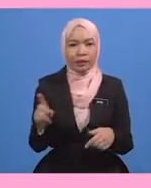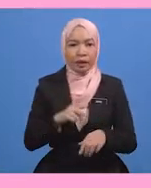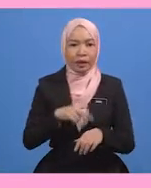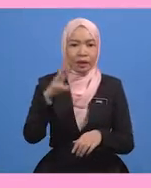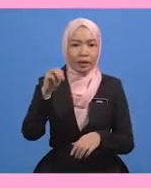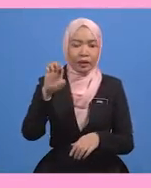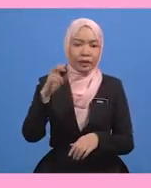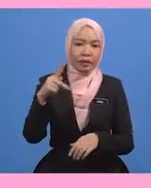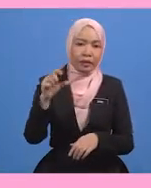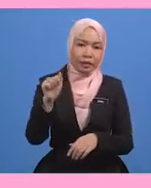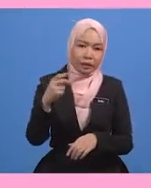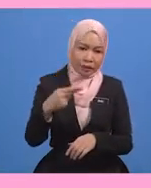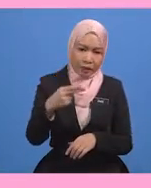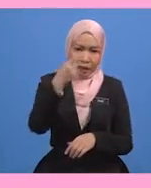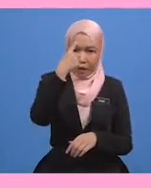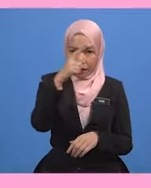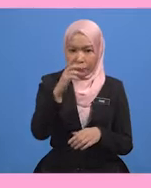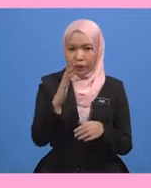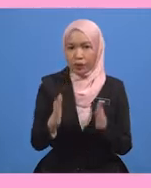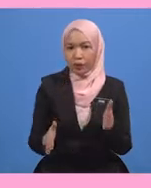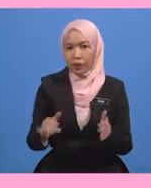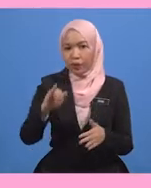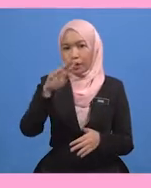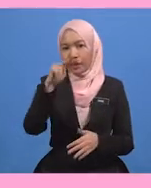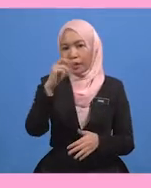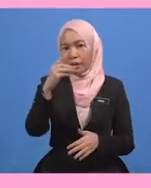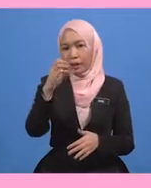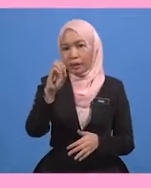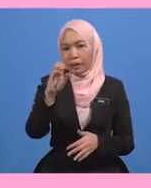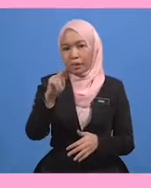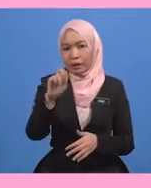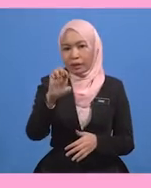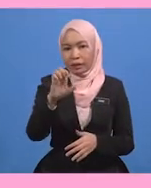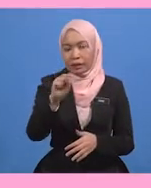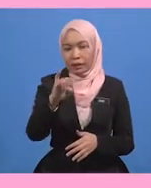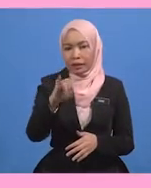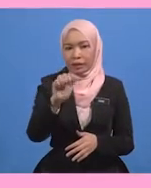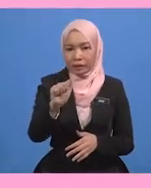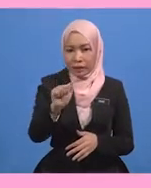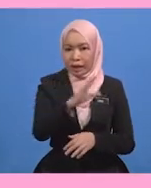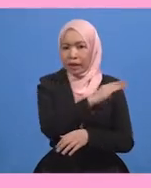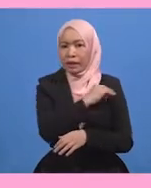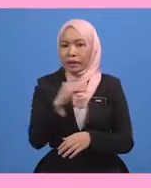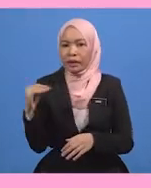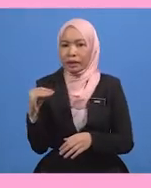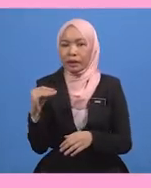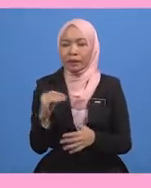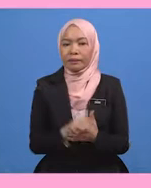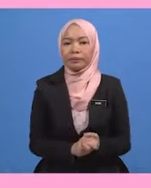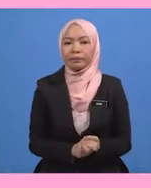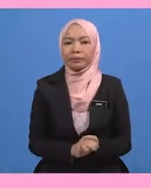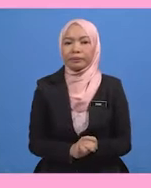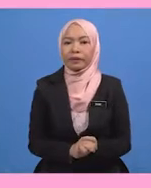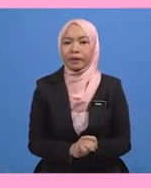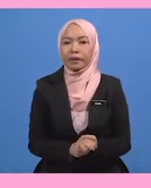ilmu. Ketiga, beliau melibatkan diri secara serius dalam pertubuhan